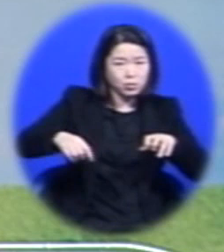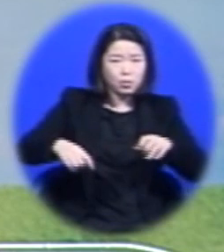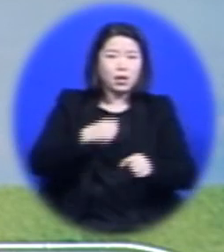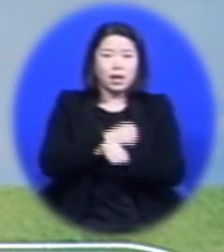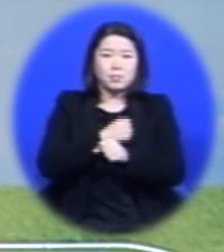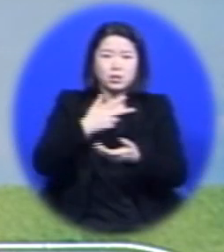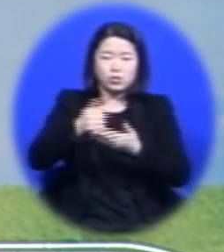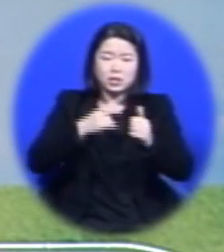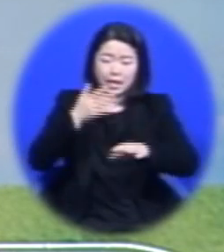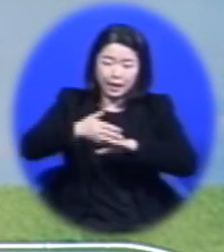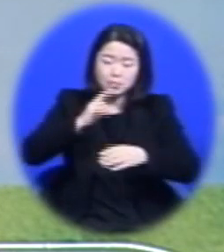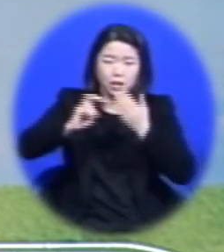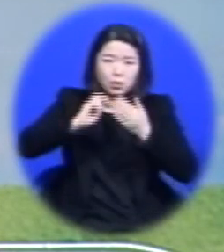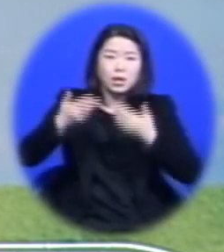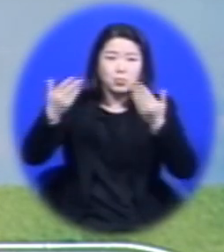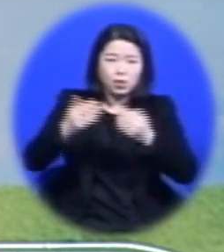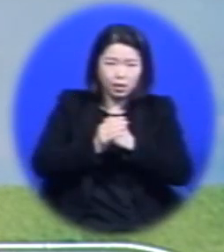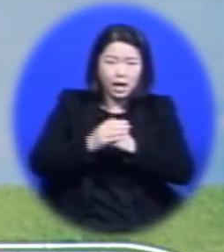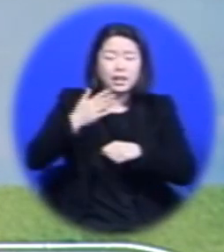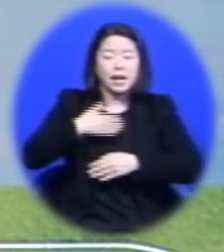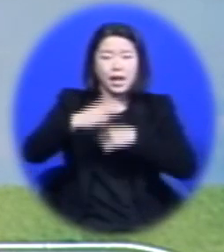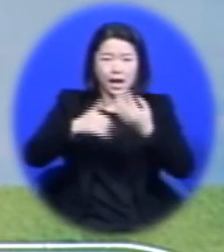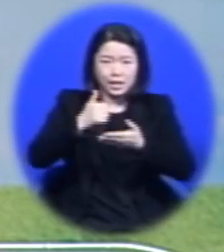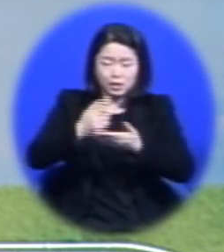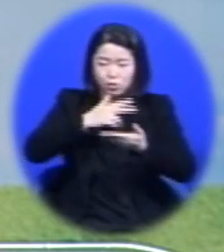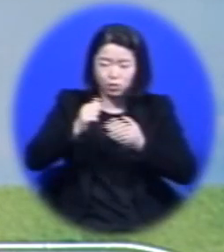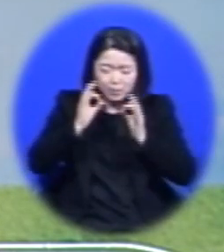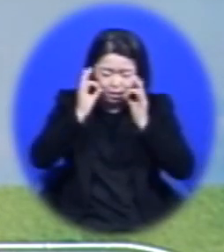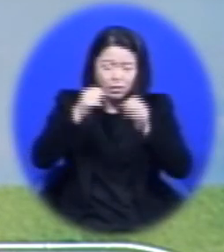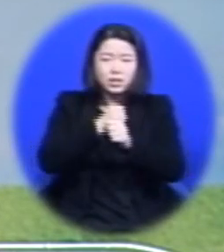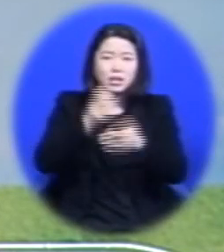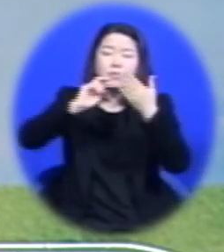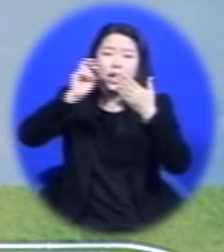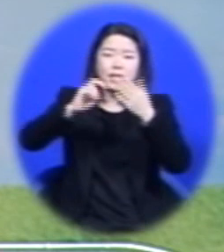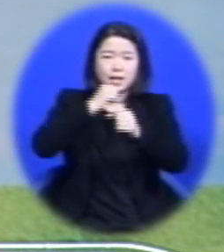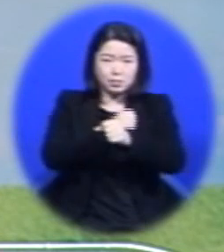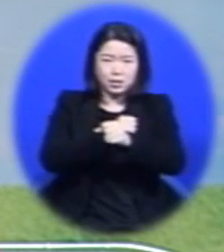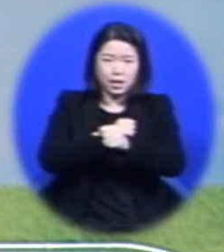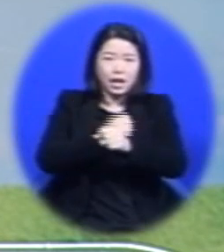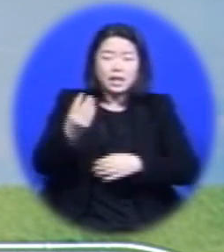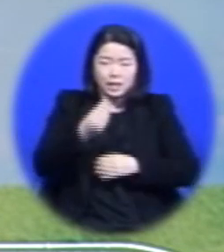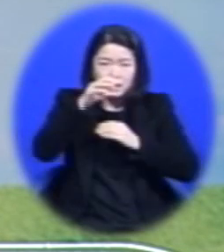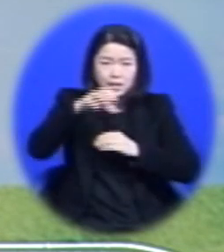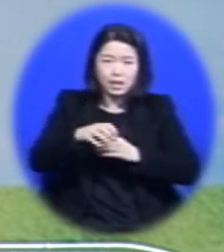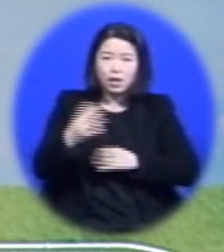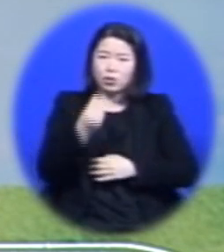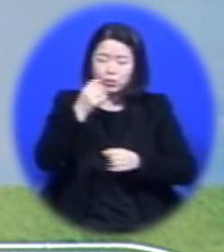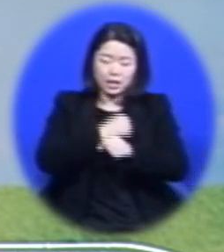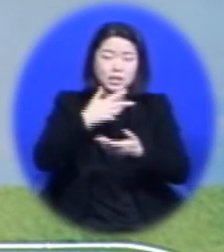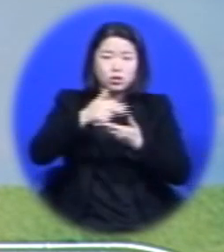감사의 노래를 부르지 합니다 나의 하나님 주님의 성실을 하심을 잔향 하렵니다 이스라엘의 거룩하신 주님